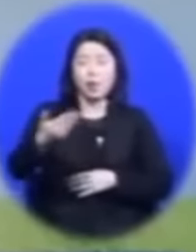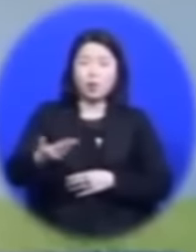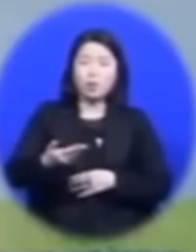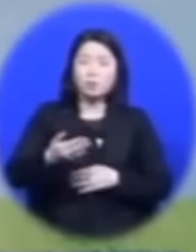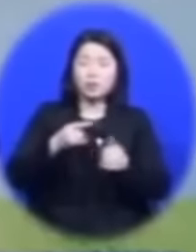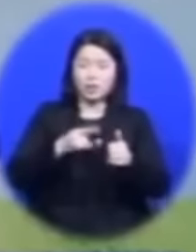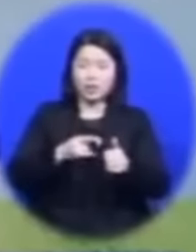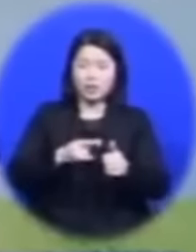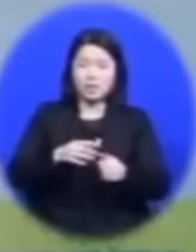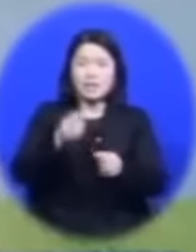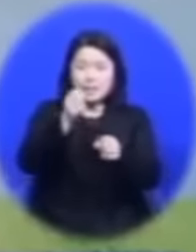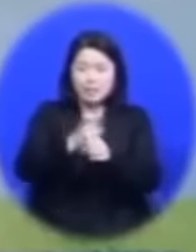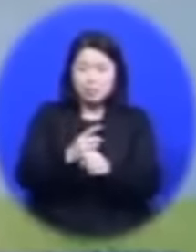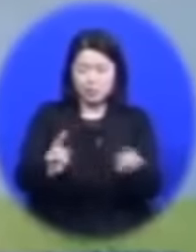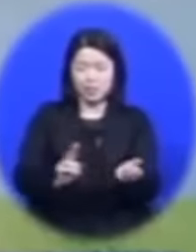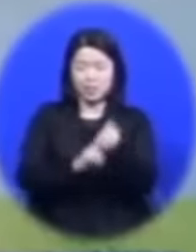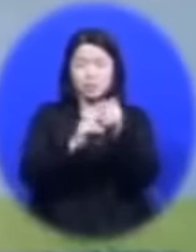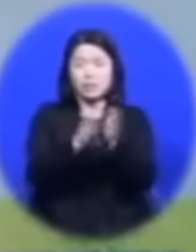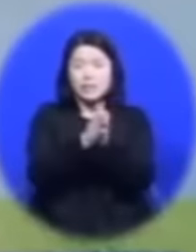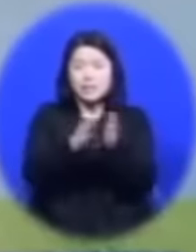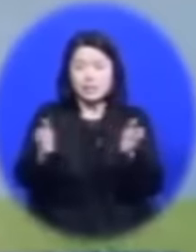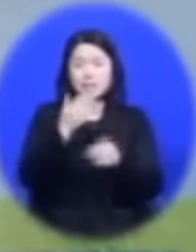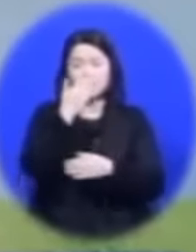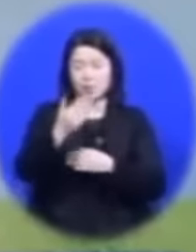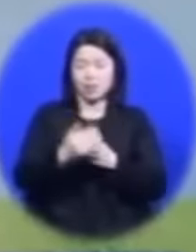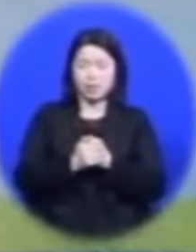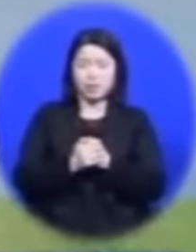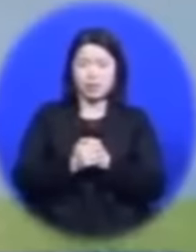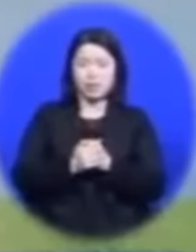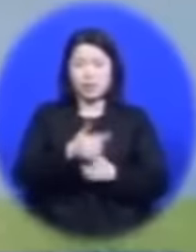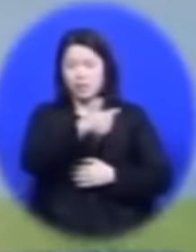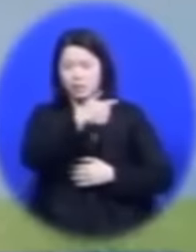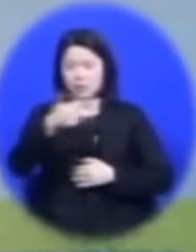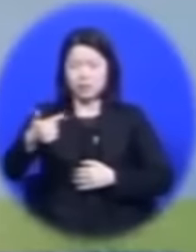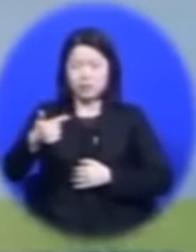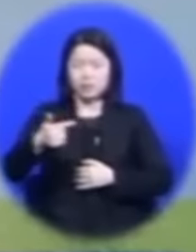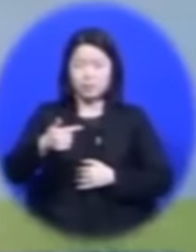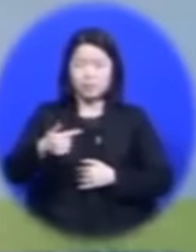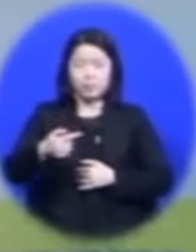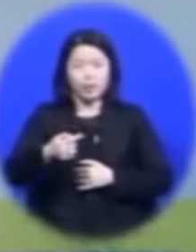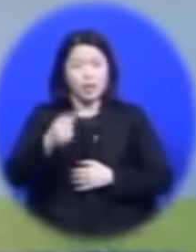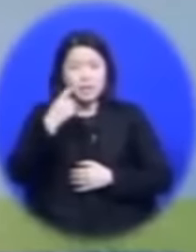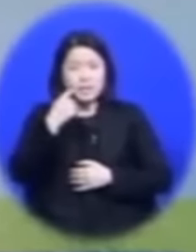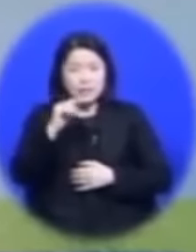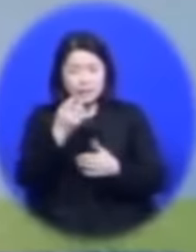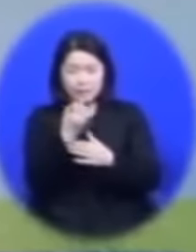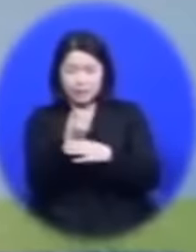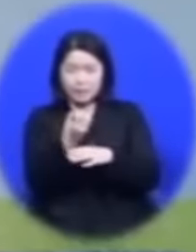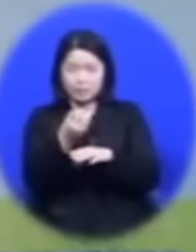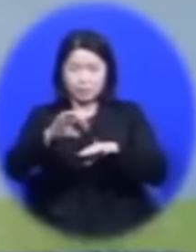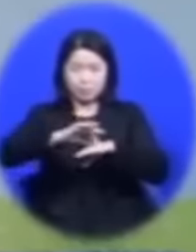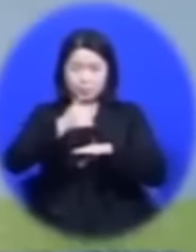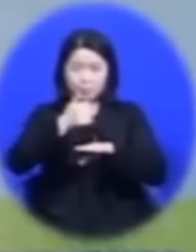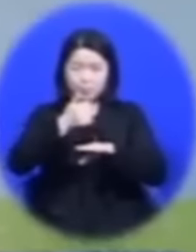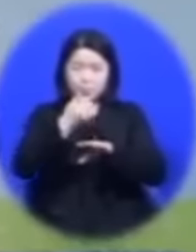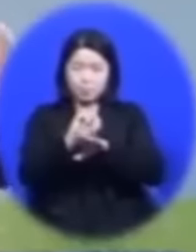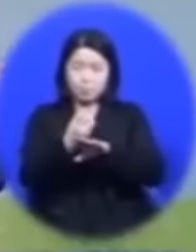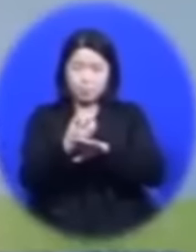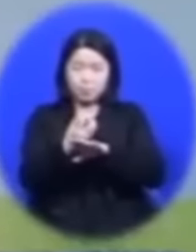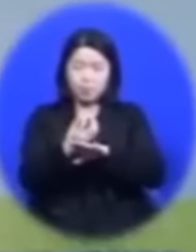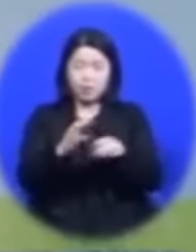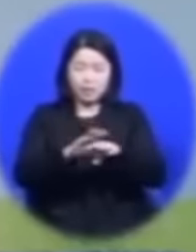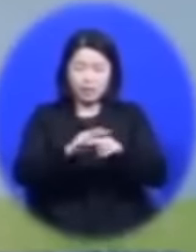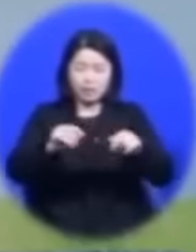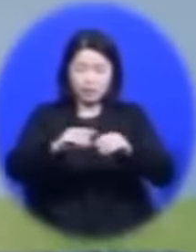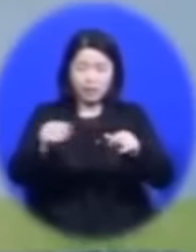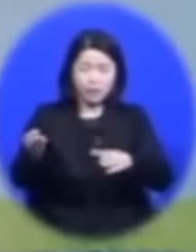여러분에게는 이미 기적이 시작이 되고 있는 겁니다. 큰 황금 덩어리 땅에 묻으면 아무